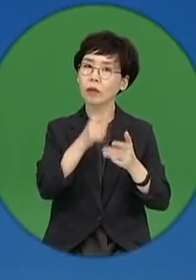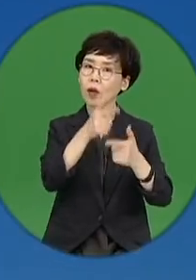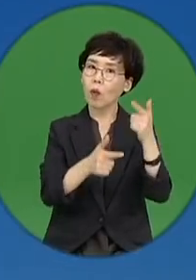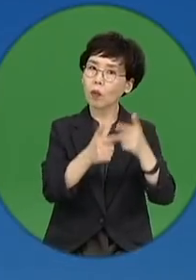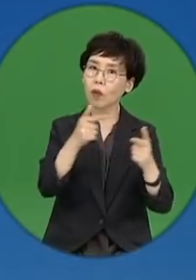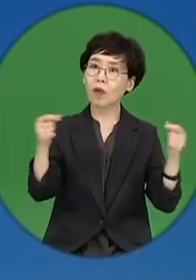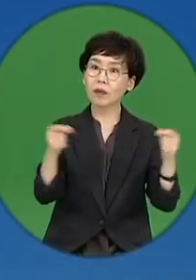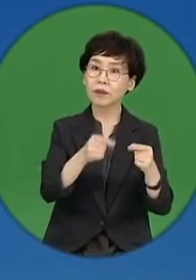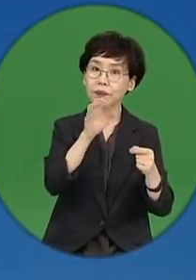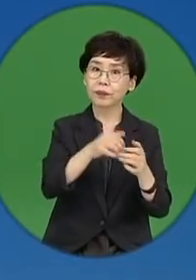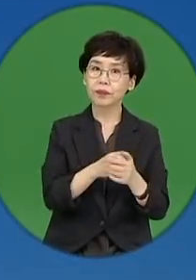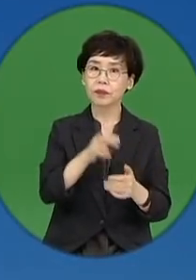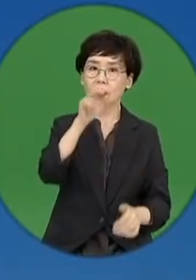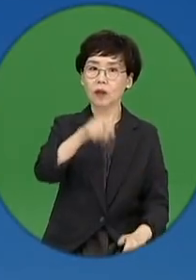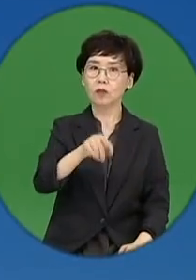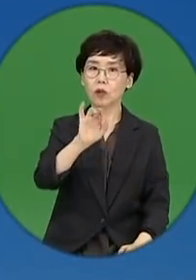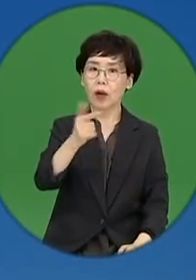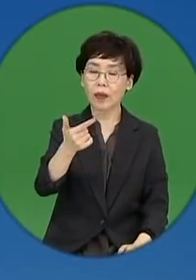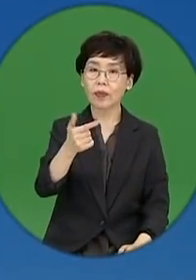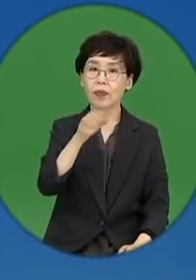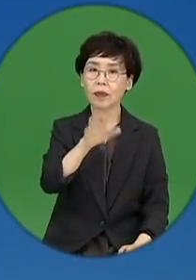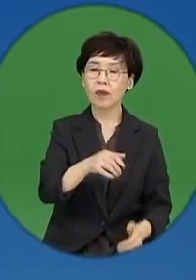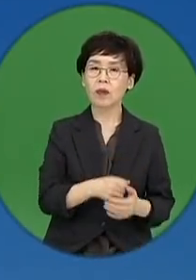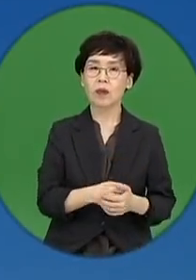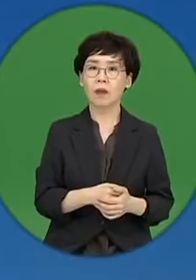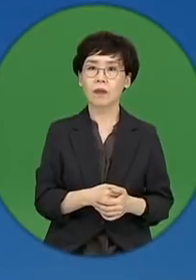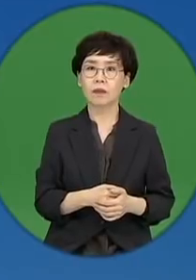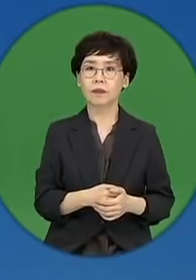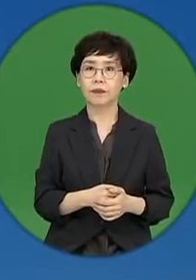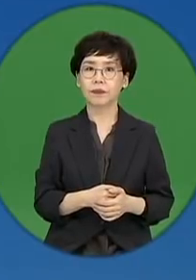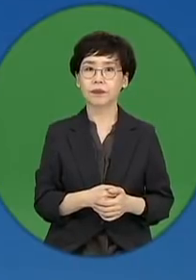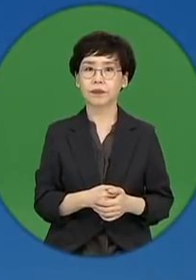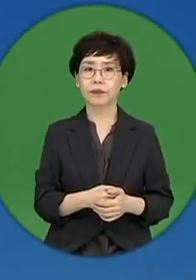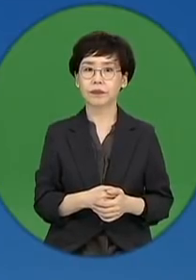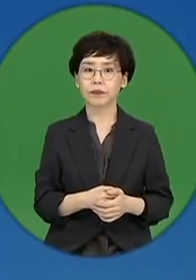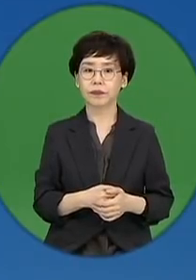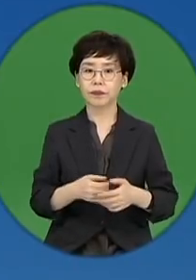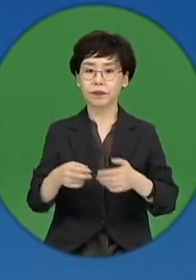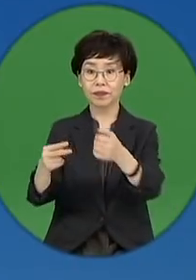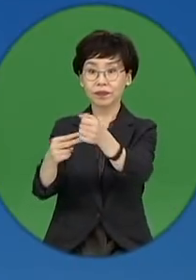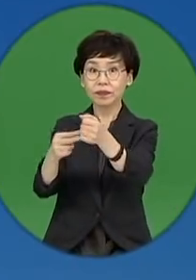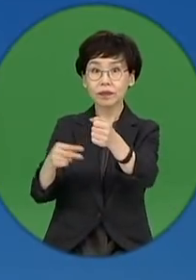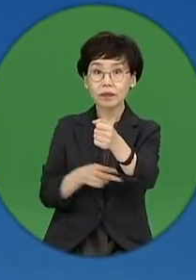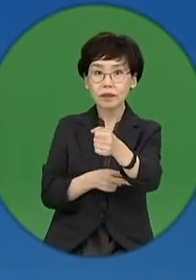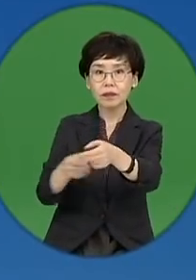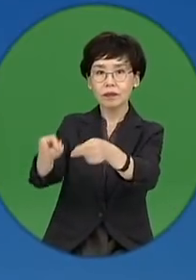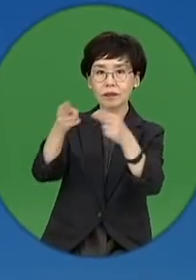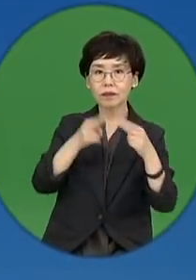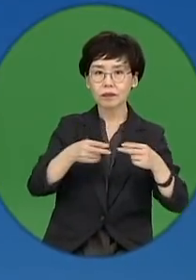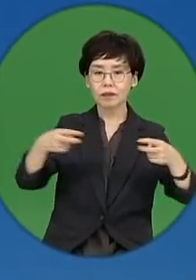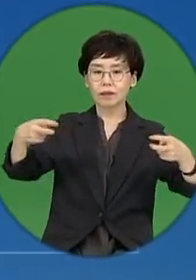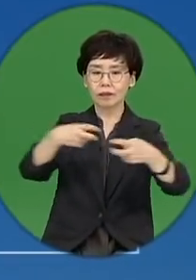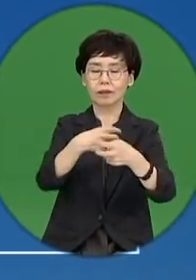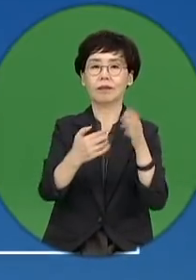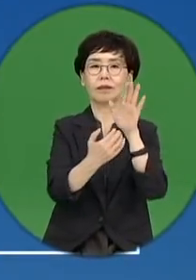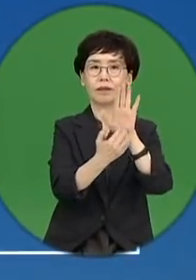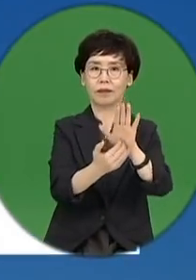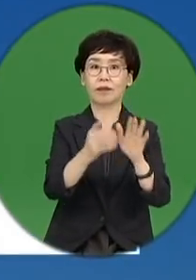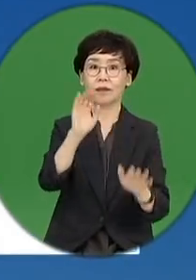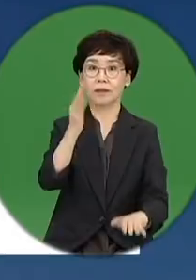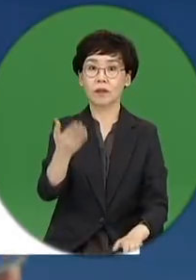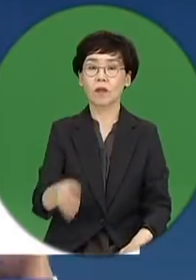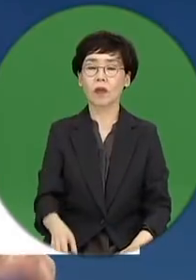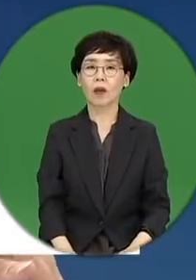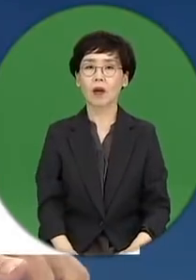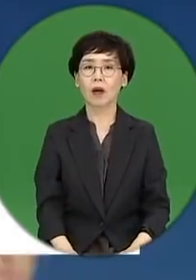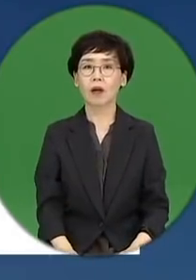부근에 무안 이쪽에서는 전부 다 무안 남쪽으로는 차량 통제를 전부 다 해 주셔야 됩니다. 예.